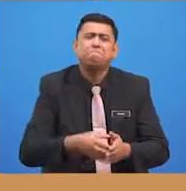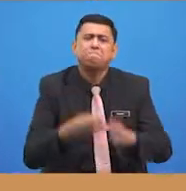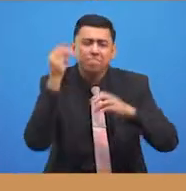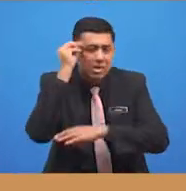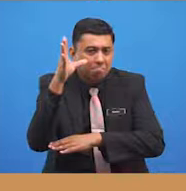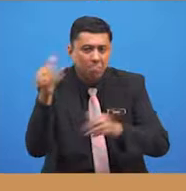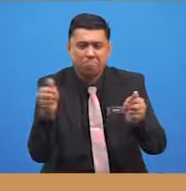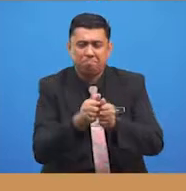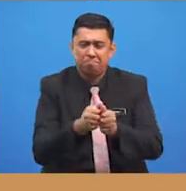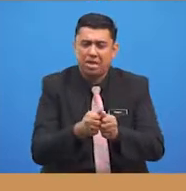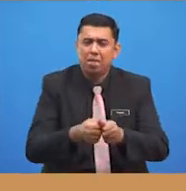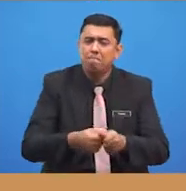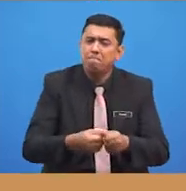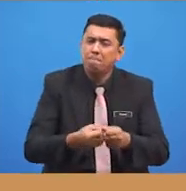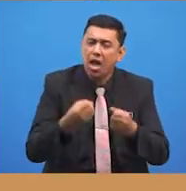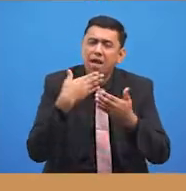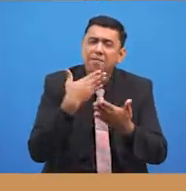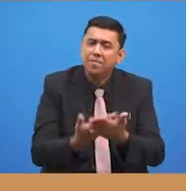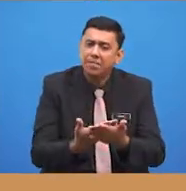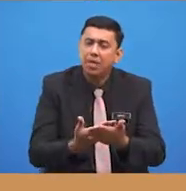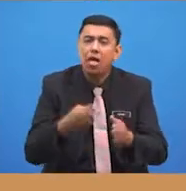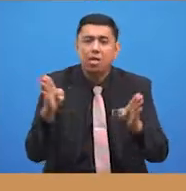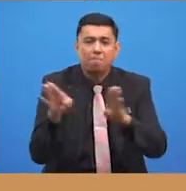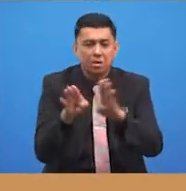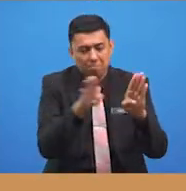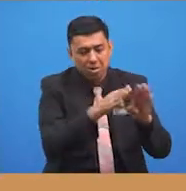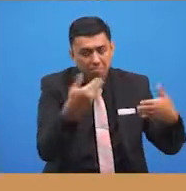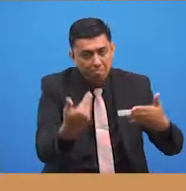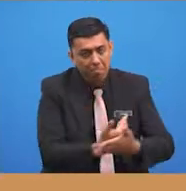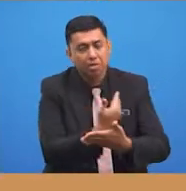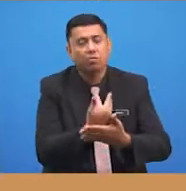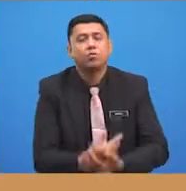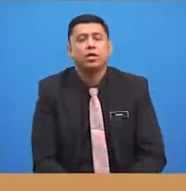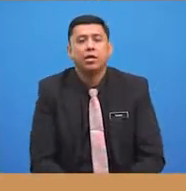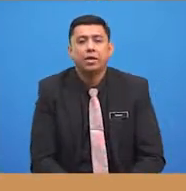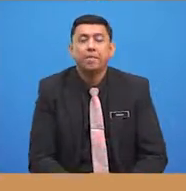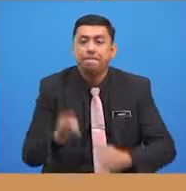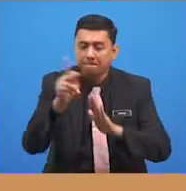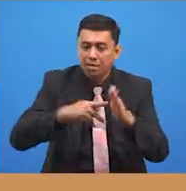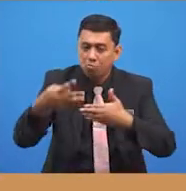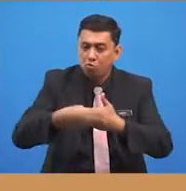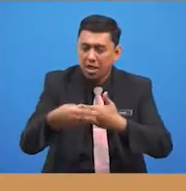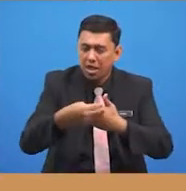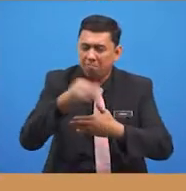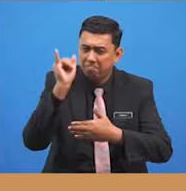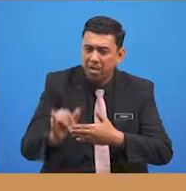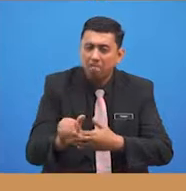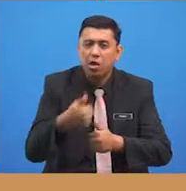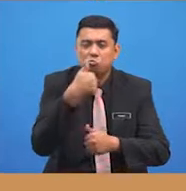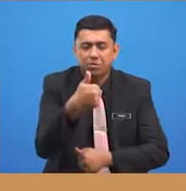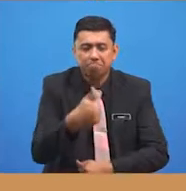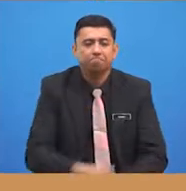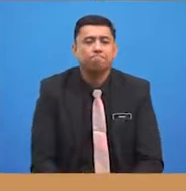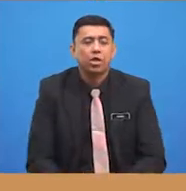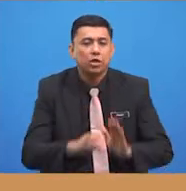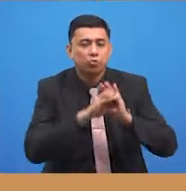dengan pesat bandar-bandar baharu yang dilengkapi dengan pelbagai kemudahan prasarana.